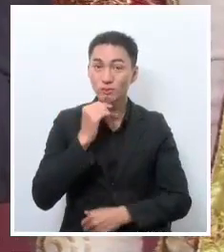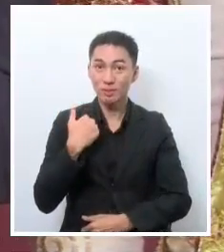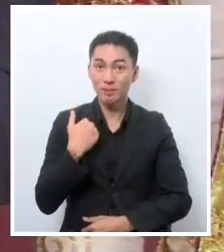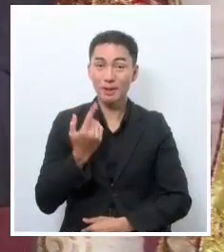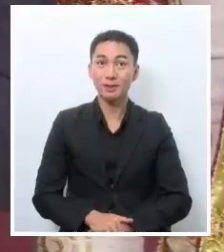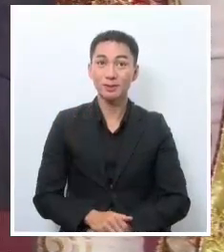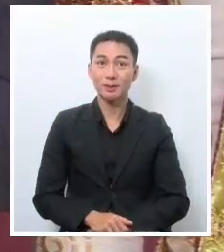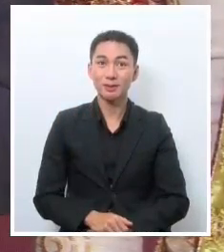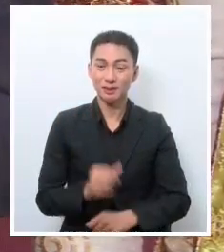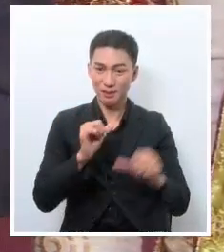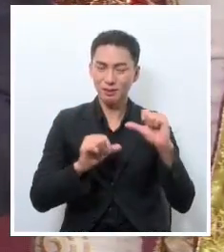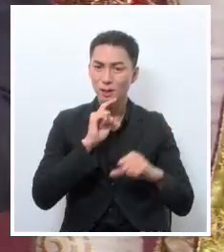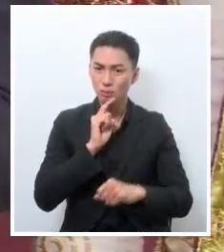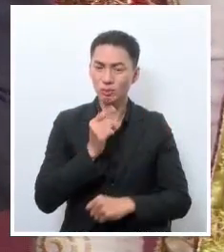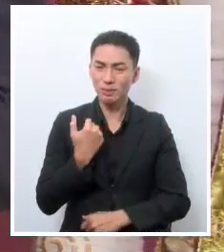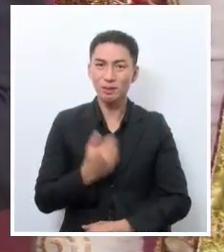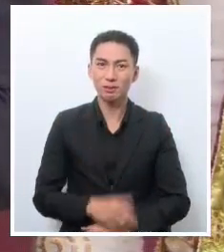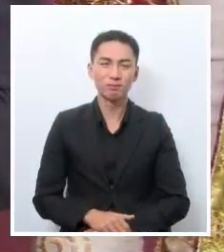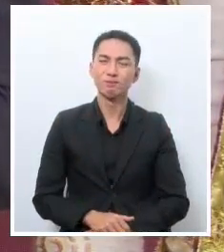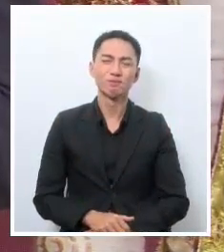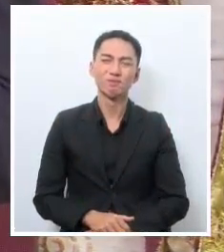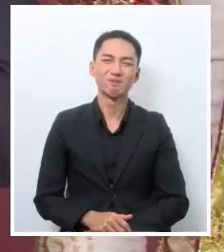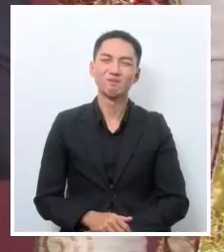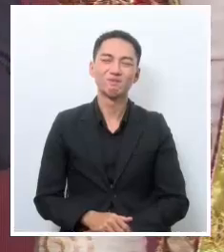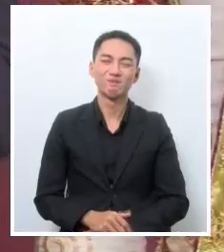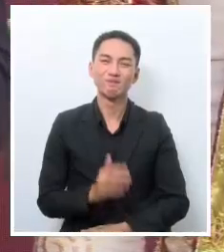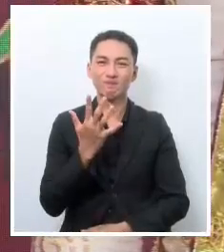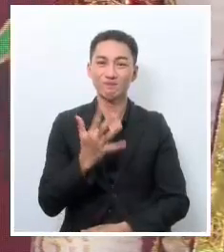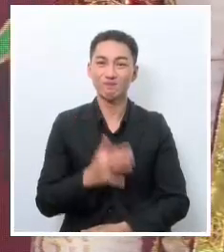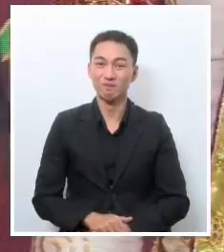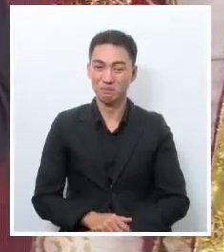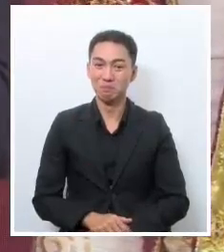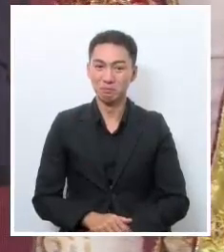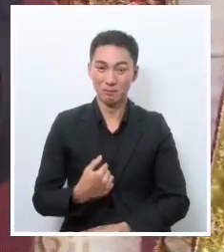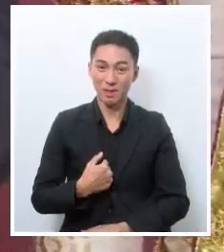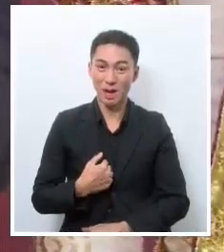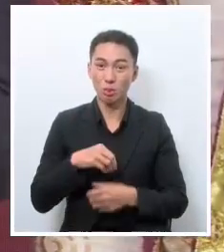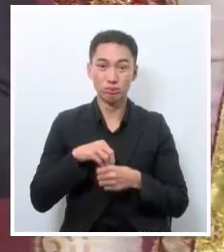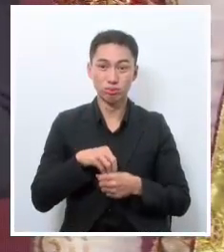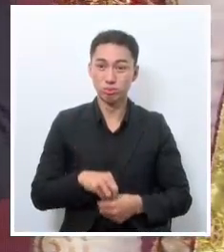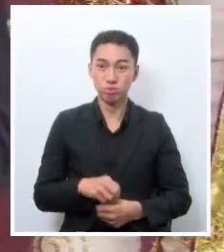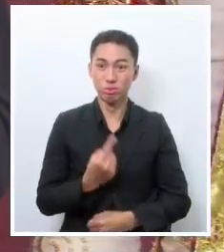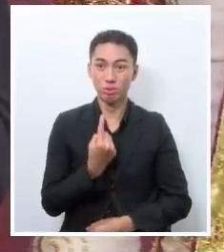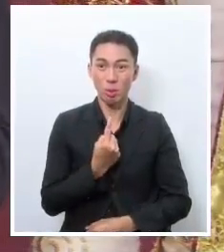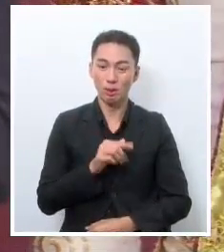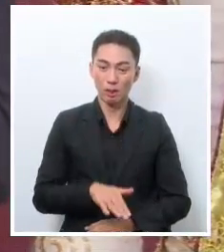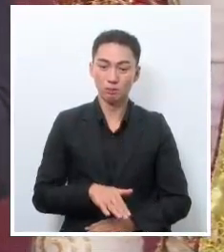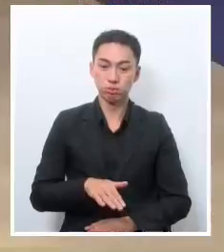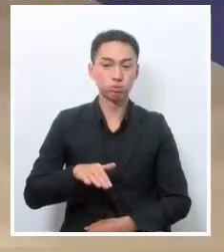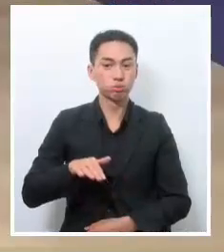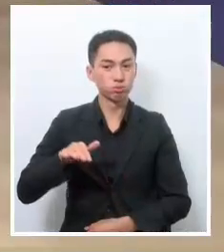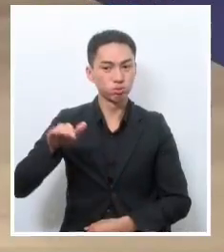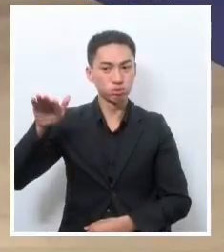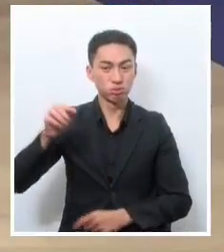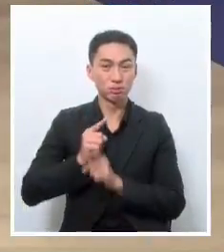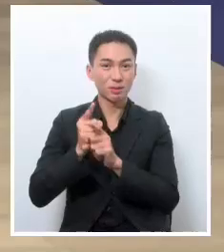ที่เายังแสดงอยู่ในปัจจุบันนี้ไม่ค่อยค่ะไม่ค่อยแสดงว่าเราเนี่ยอยู่ทนสุดแล้วก็มีความมุ่งมั่นสุดเนาะในความฝันของตัวเอง